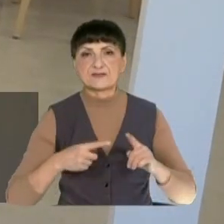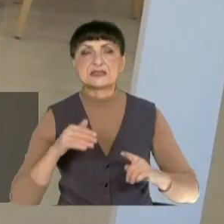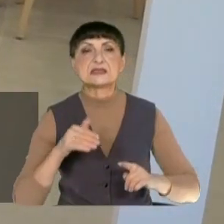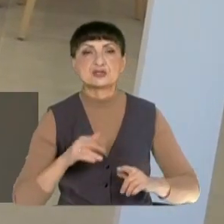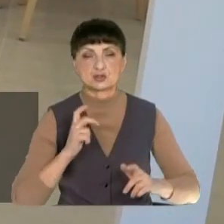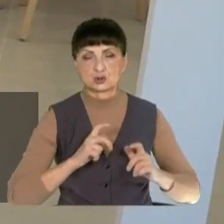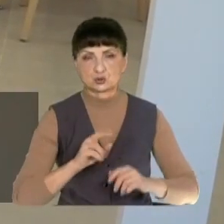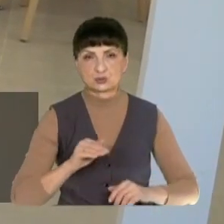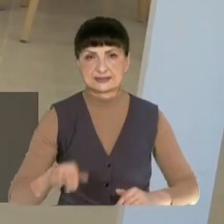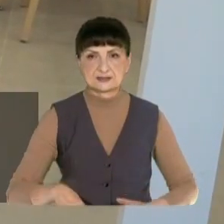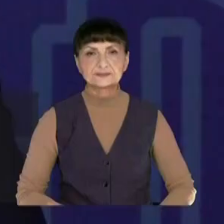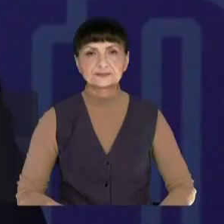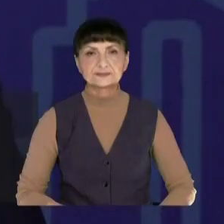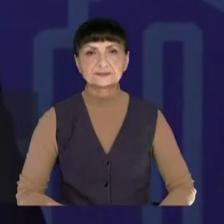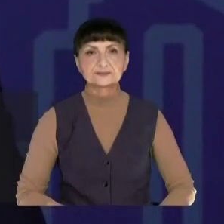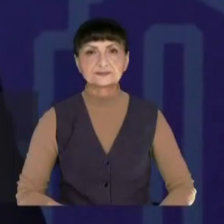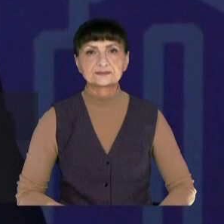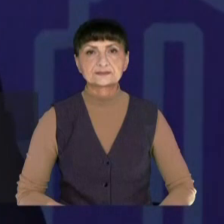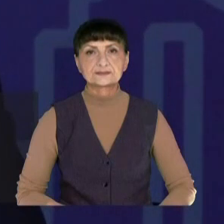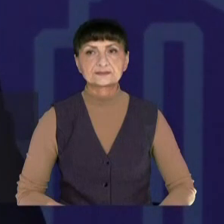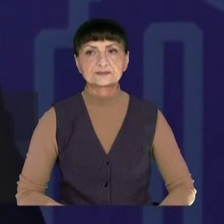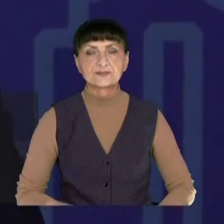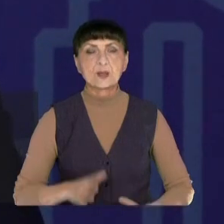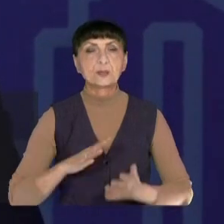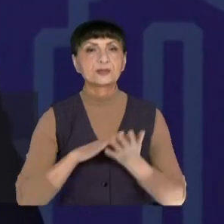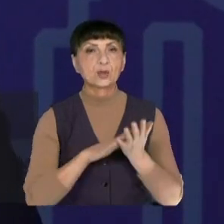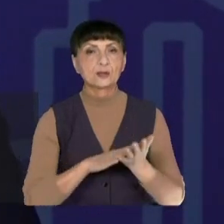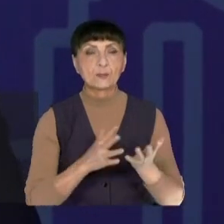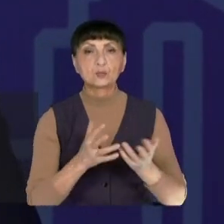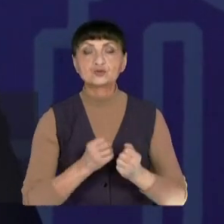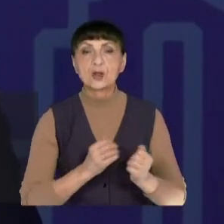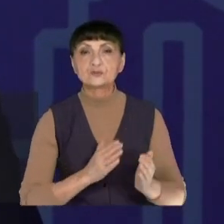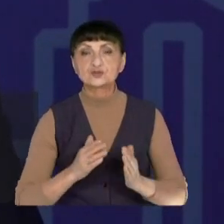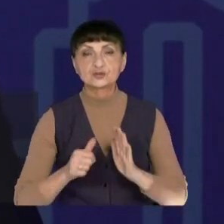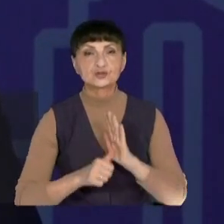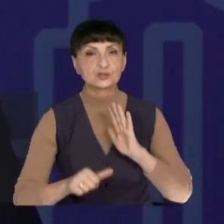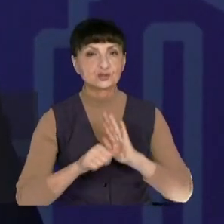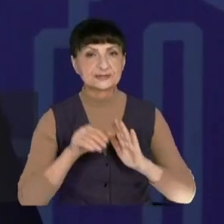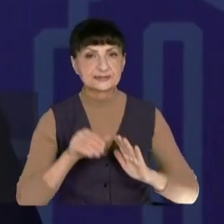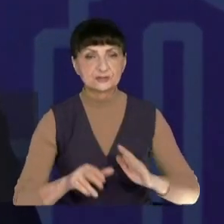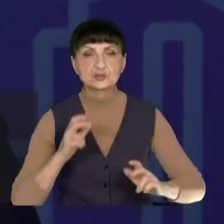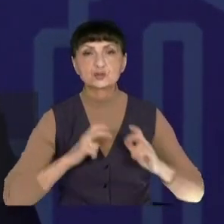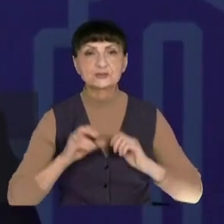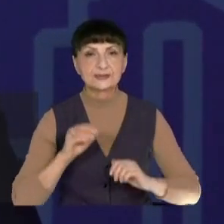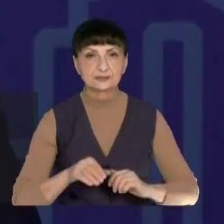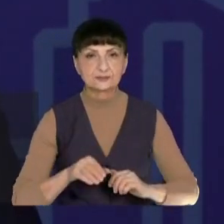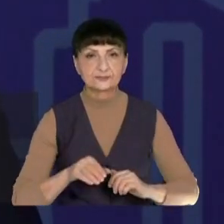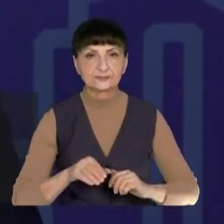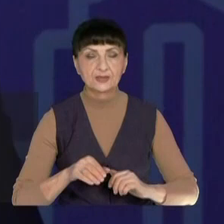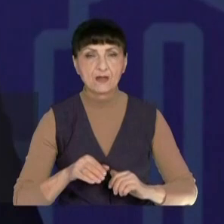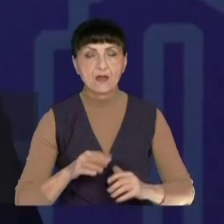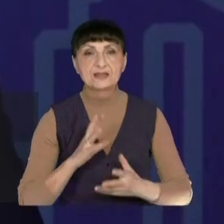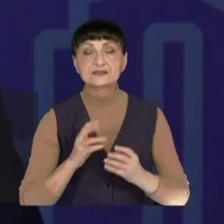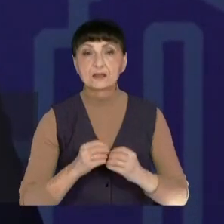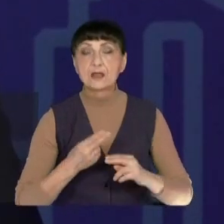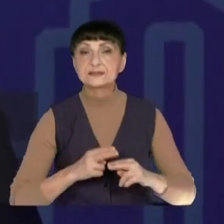33,5 тысяч студентов. Подали заявление на получение общежития 66 тысяч студентов. То есть, исходя из